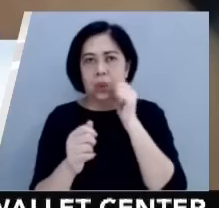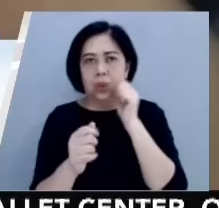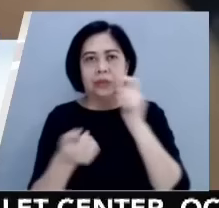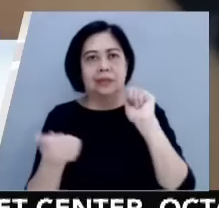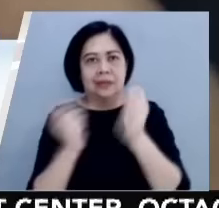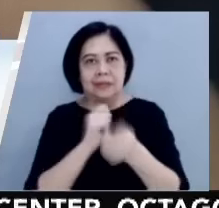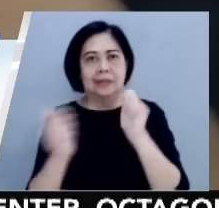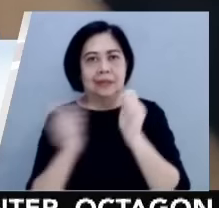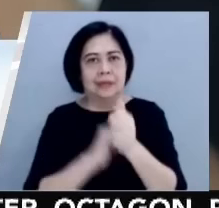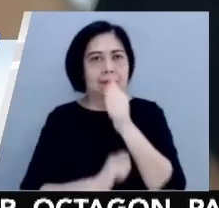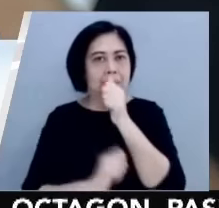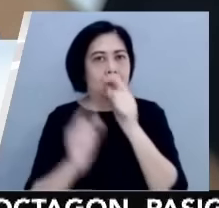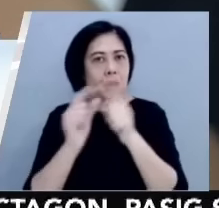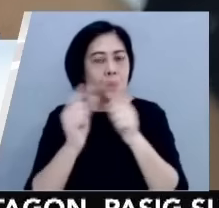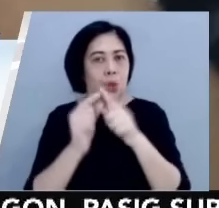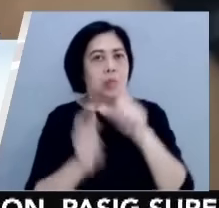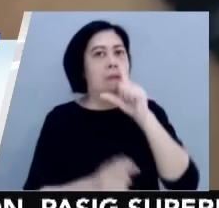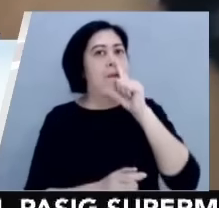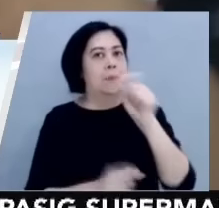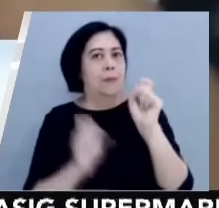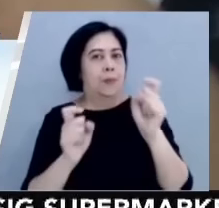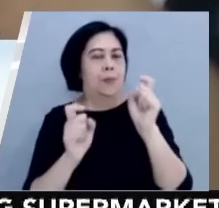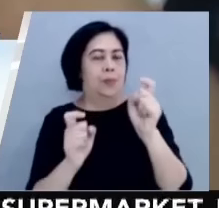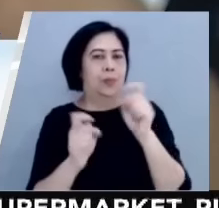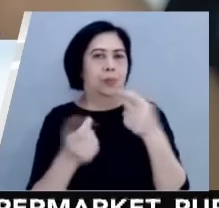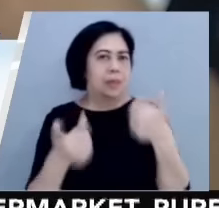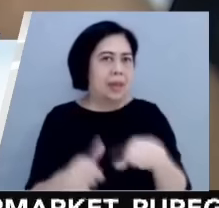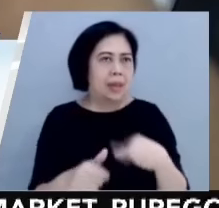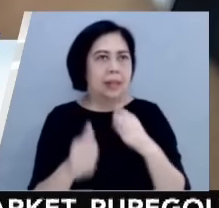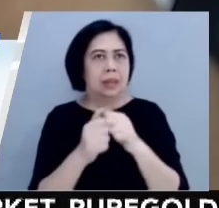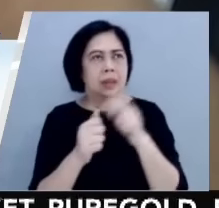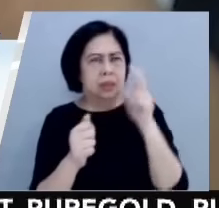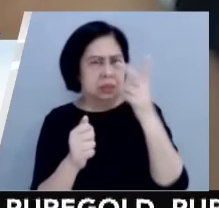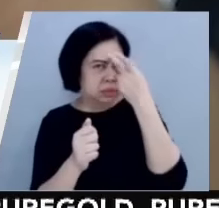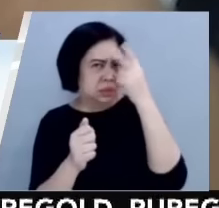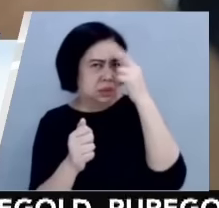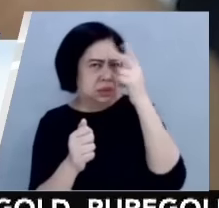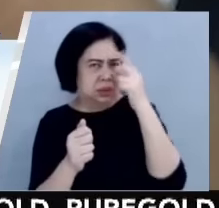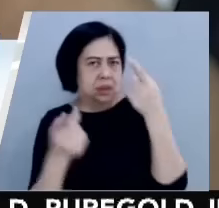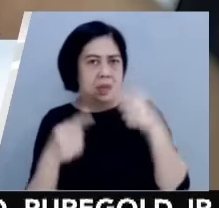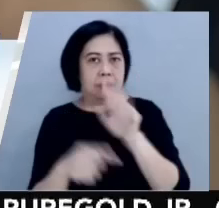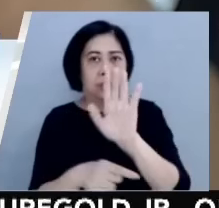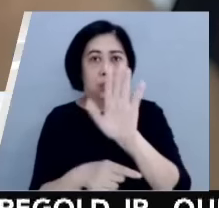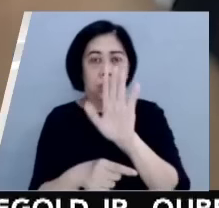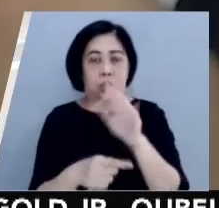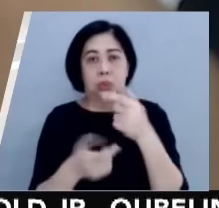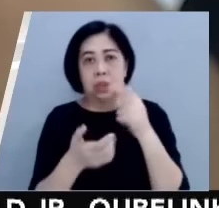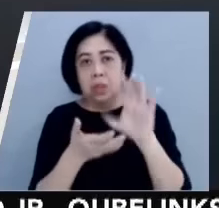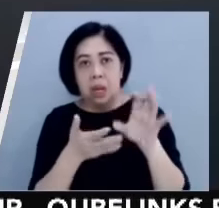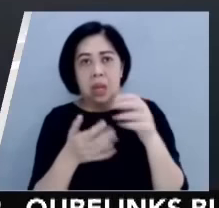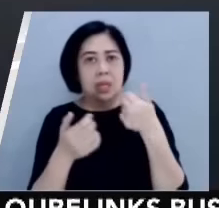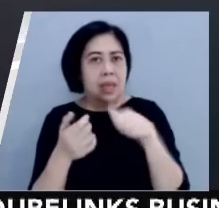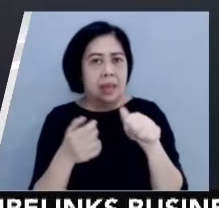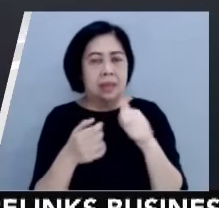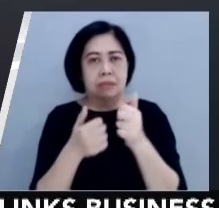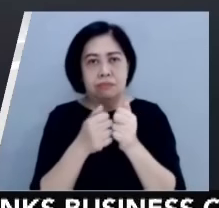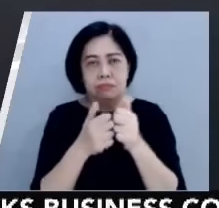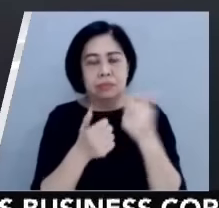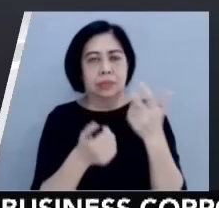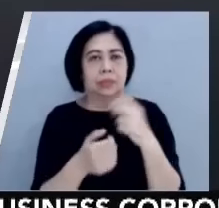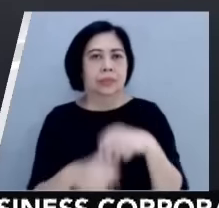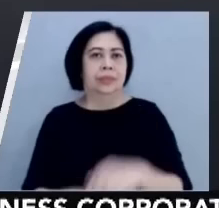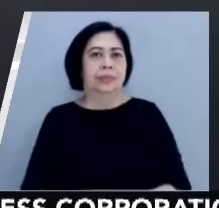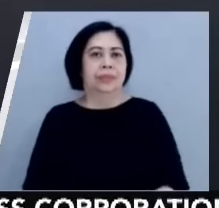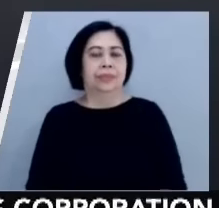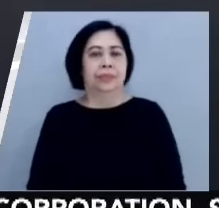at i-report agad sa mga otoridad ang anumang breach o kahinahinalang aktibidad sa inyong accounts o mobile device. Para sa GMA